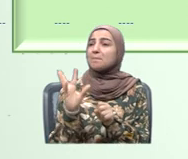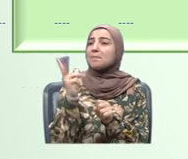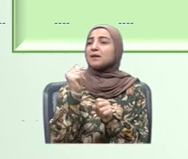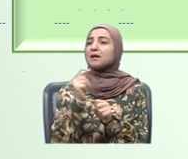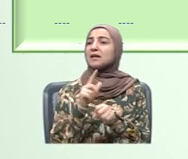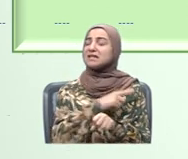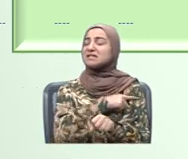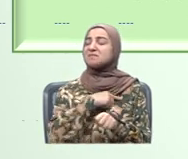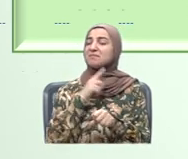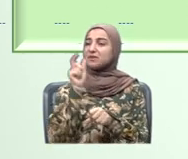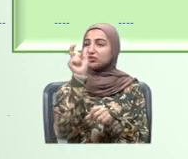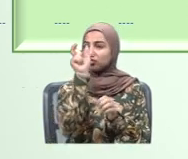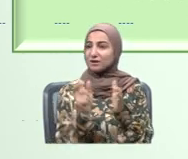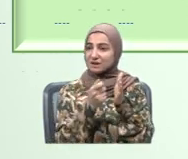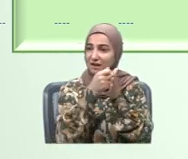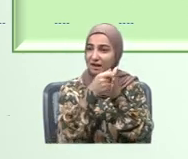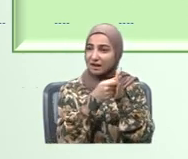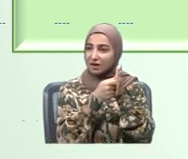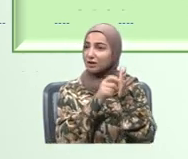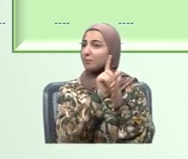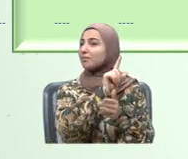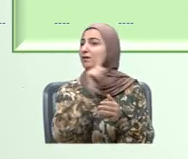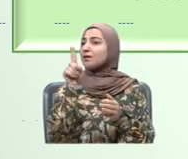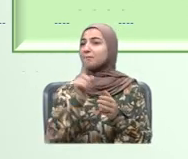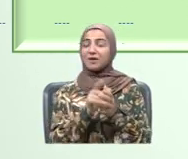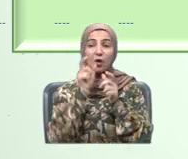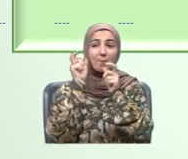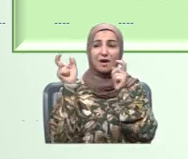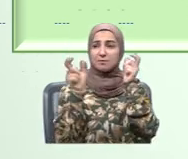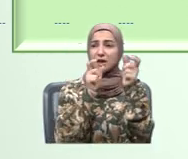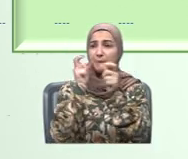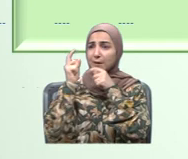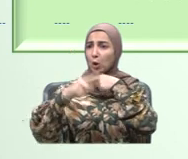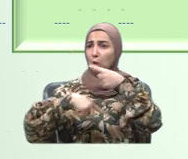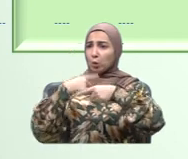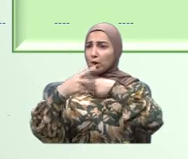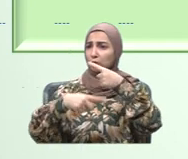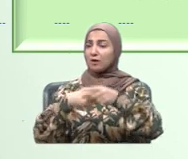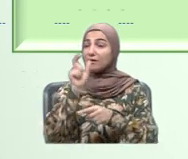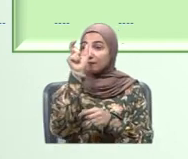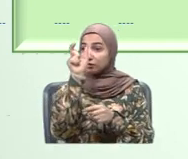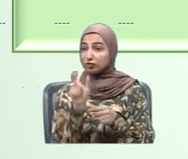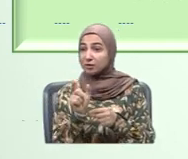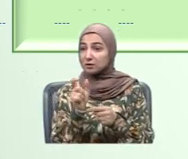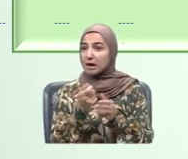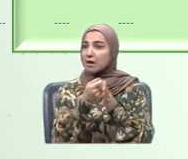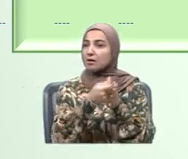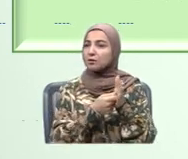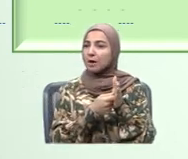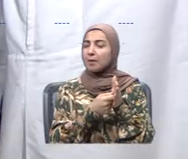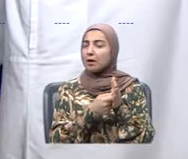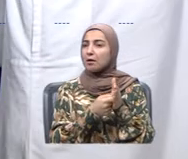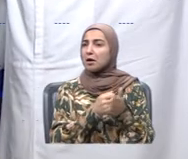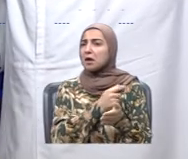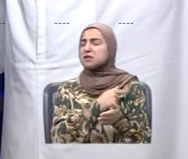الكاتب، بل اكتشف من خلال بحثه في الإنترنت أن هناك كتاب غير معروفين وليس